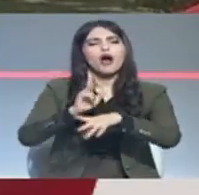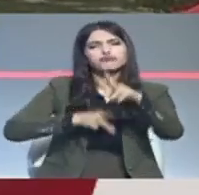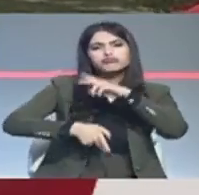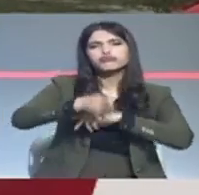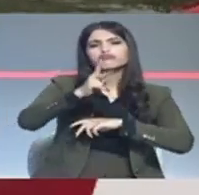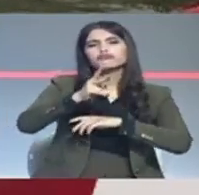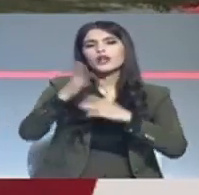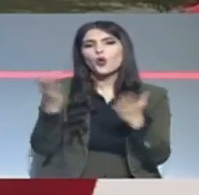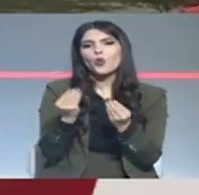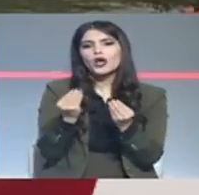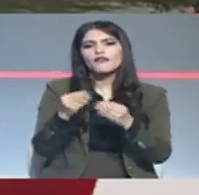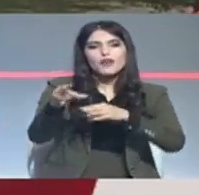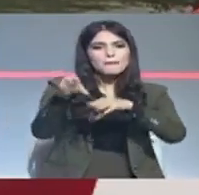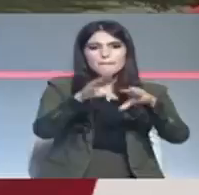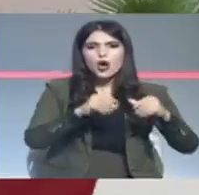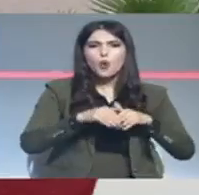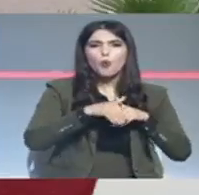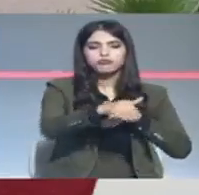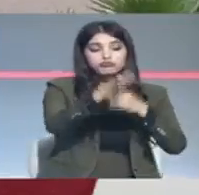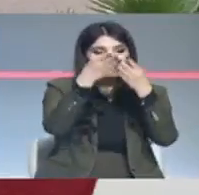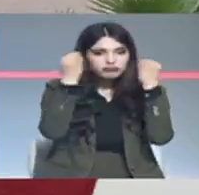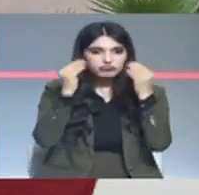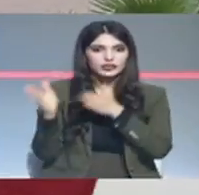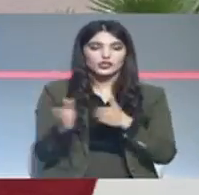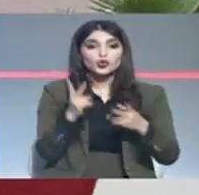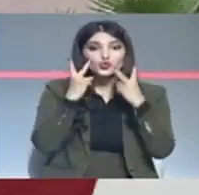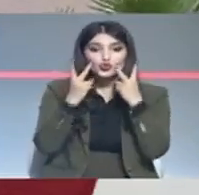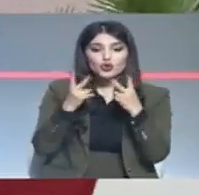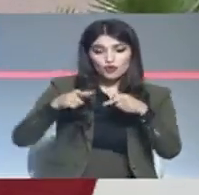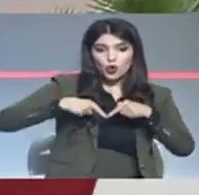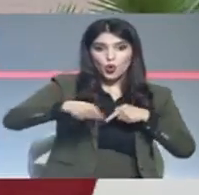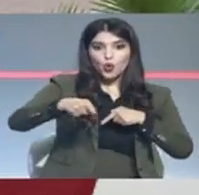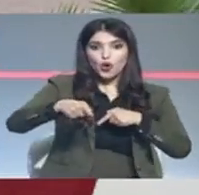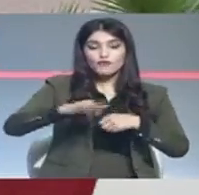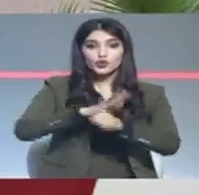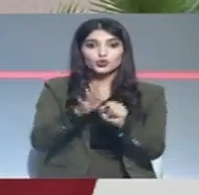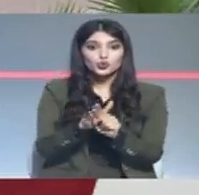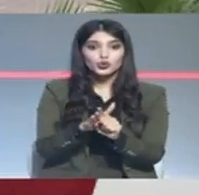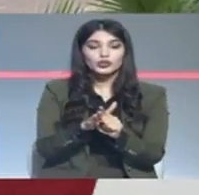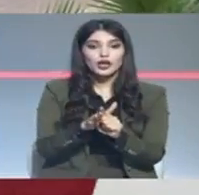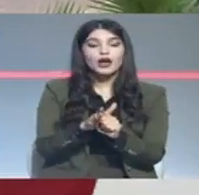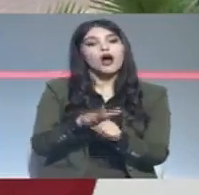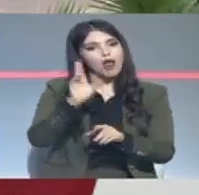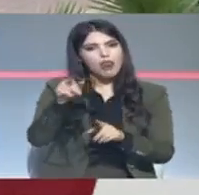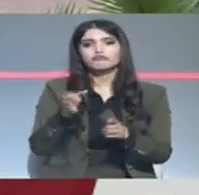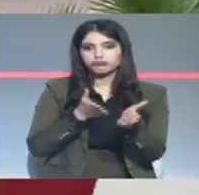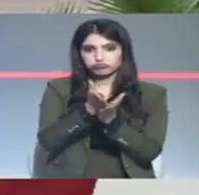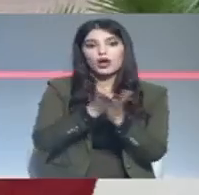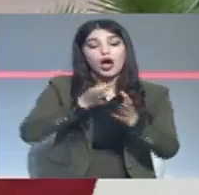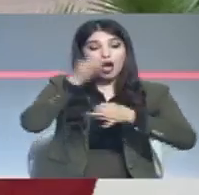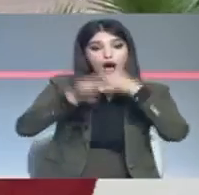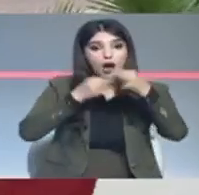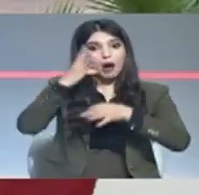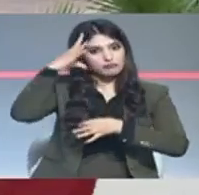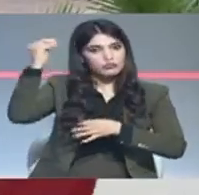يمكن في المناطق البعيد الناس لي منسيه واحنا لاحظنا في فتره ازمه الكرونه انه احترافي